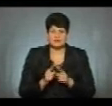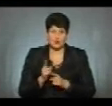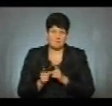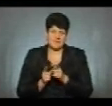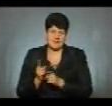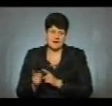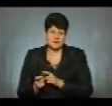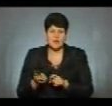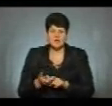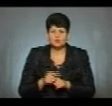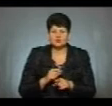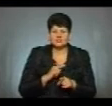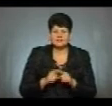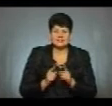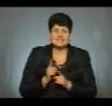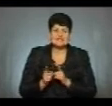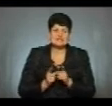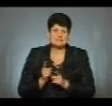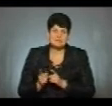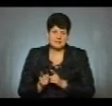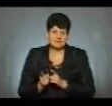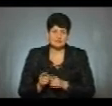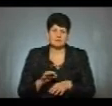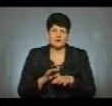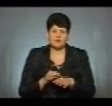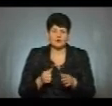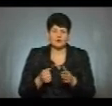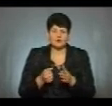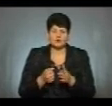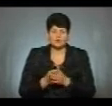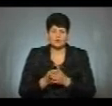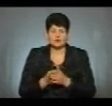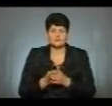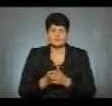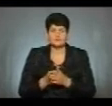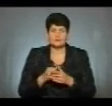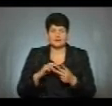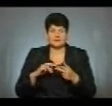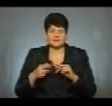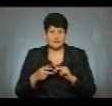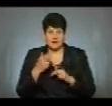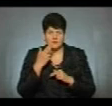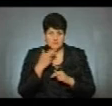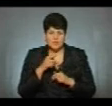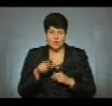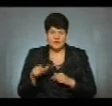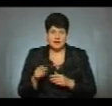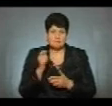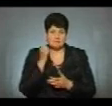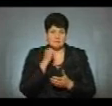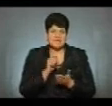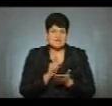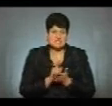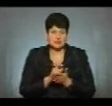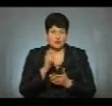а дуже швидкі зміни, вони приводять до дезадаптації людей, особливо пенсійного віку, і